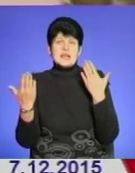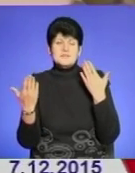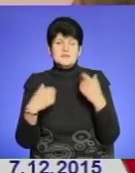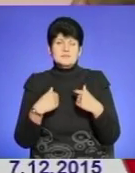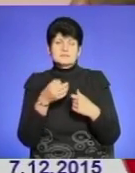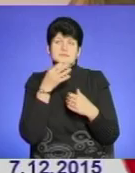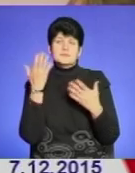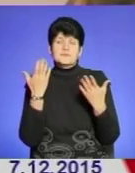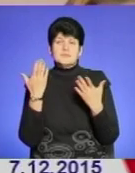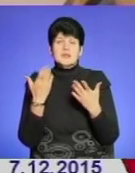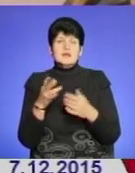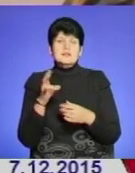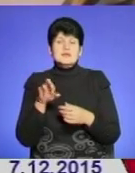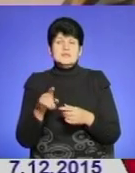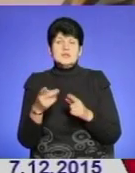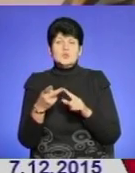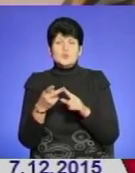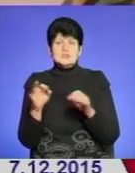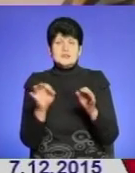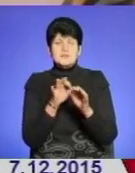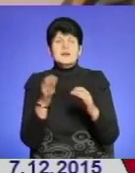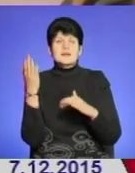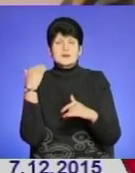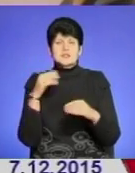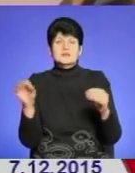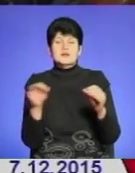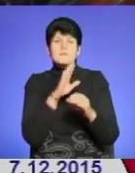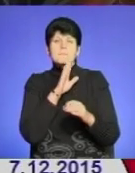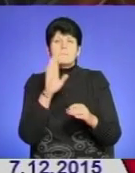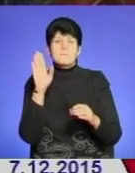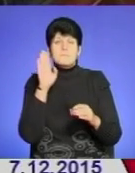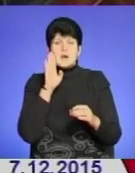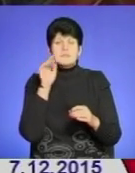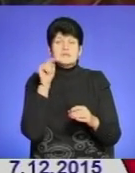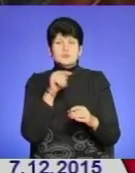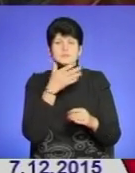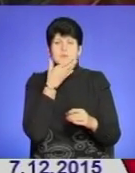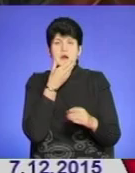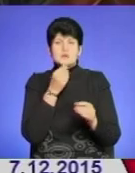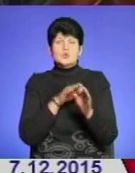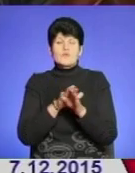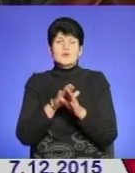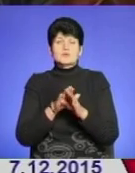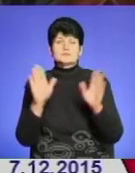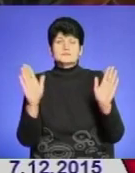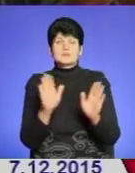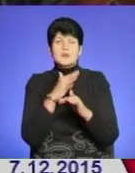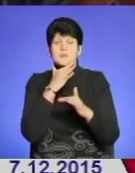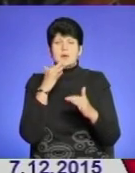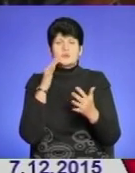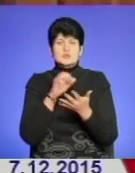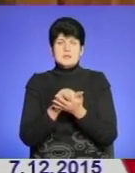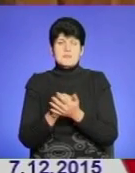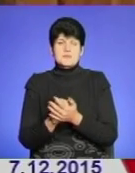Настя – друга скрипалька у родині. Раніше на цьому ж інструменті грала мати. Для того, щоб гарно виконувати твір, дівчинка багато